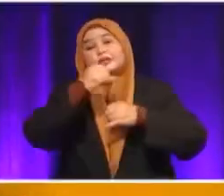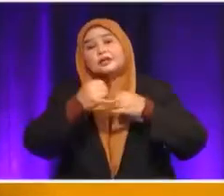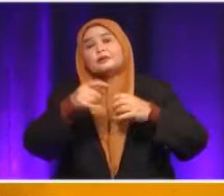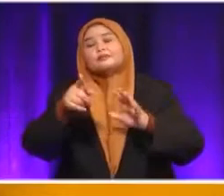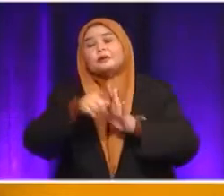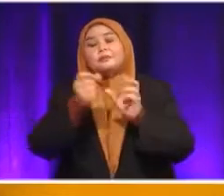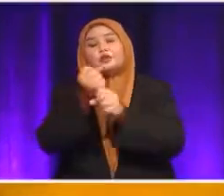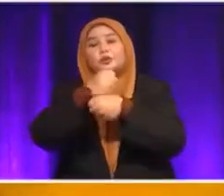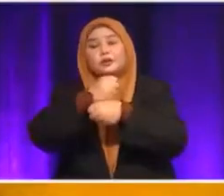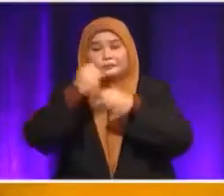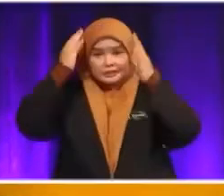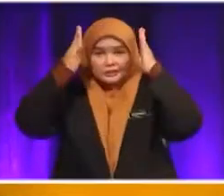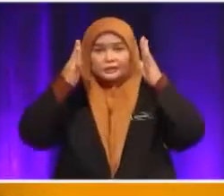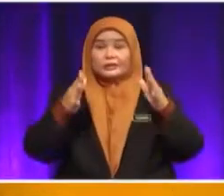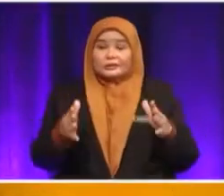dari